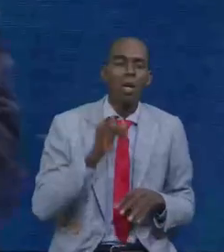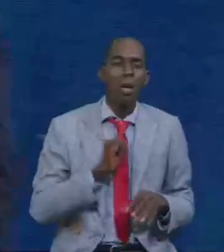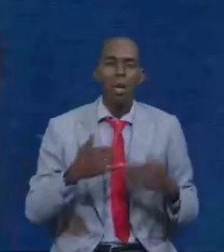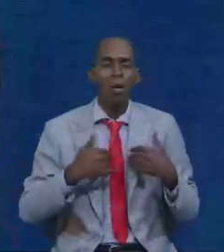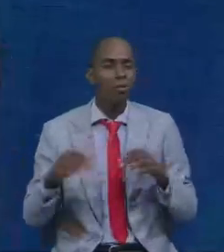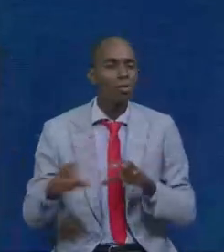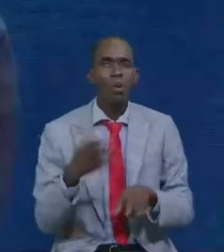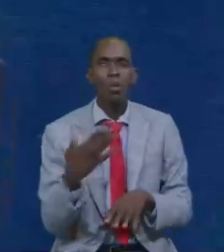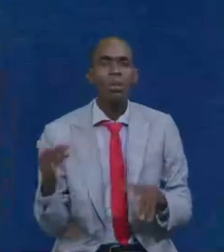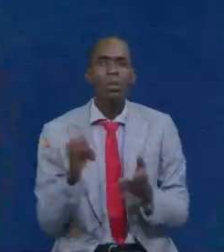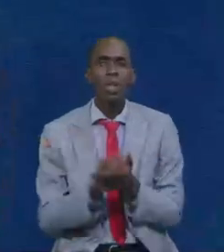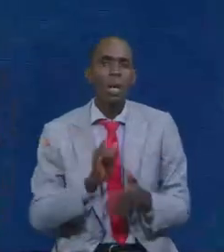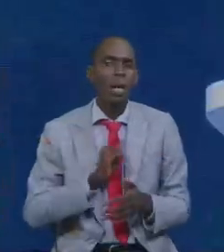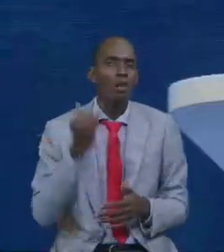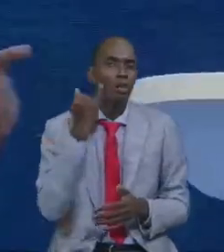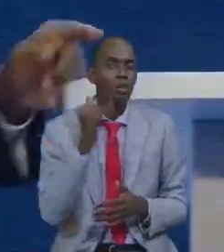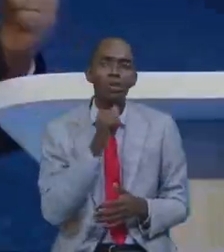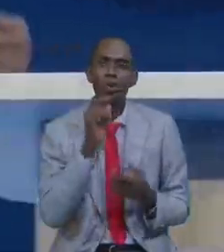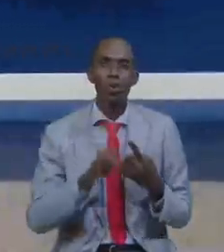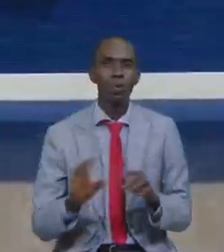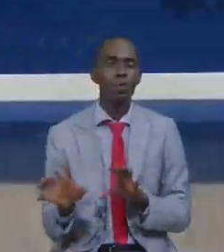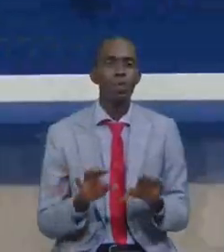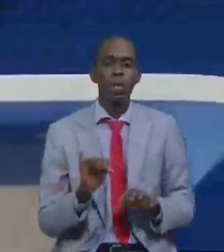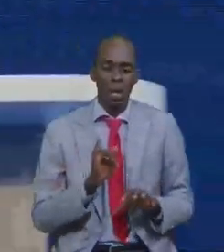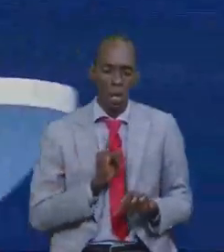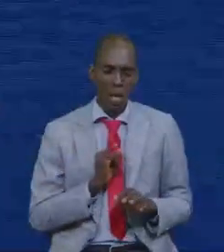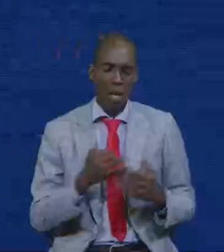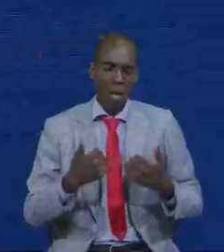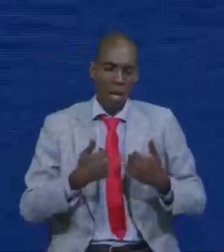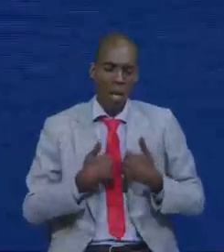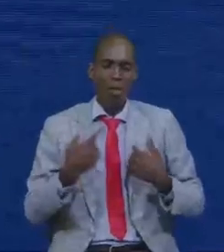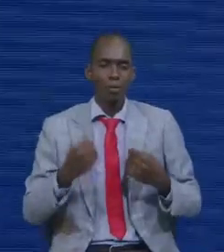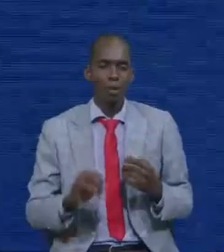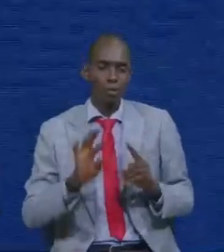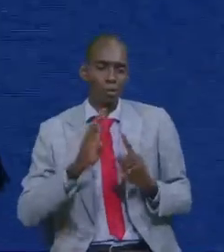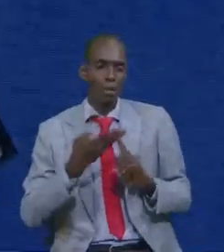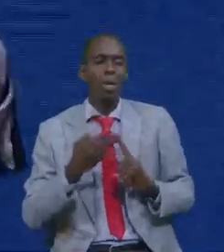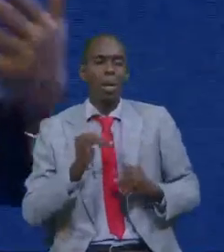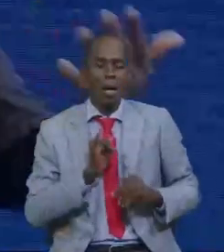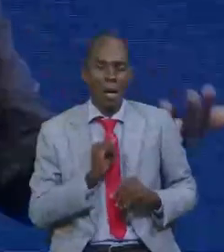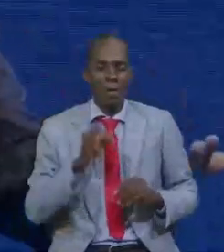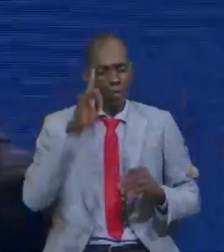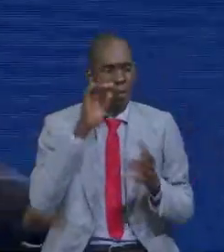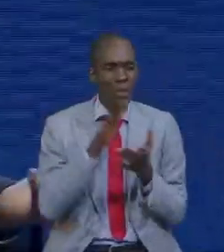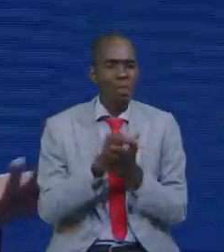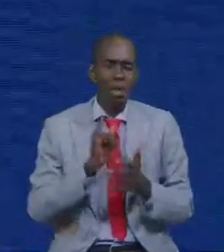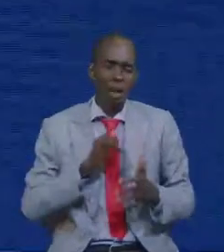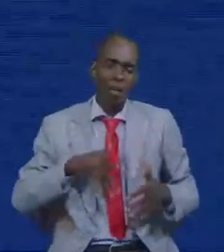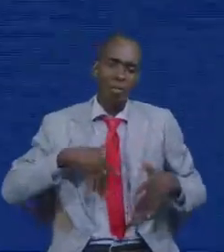devrais pas faire. J'ai la conviction. Je me sens coupable. Et tu fais la confession au